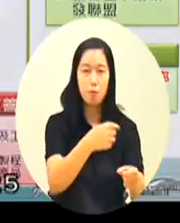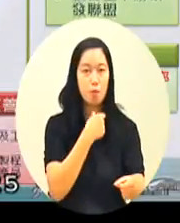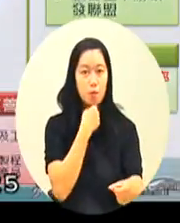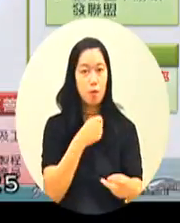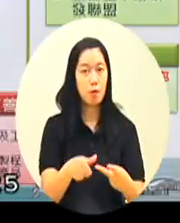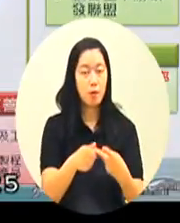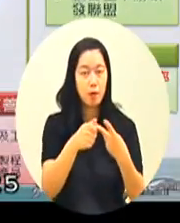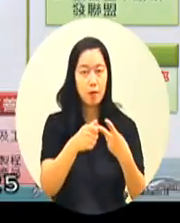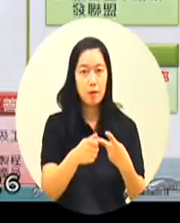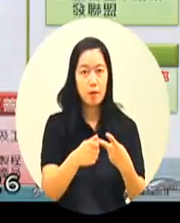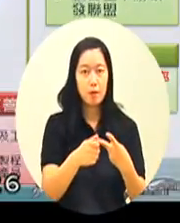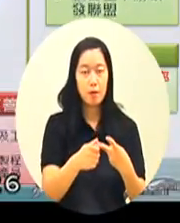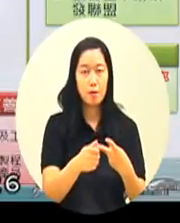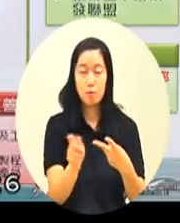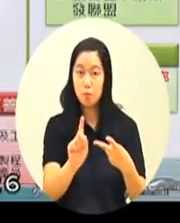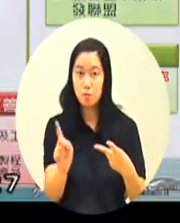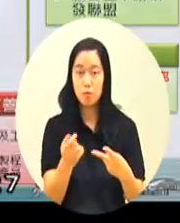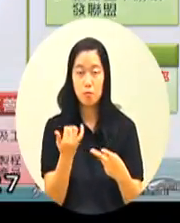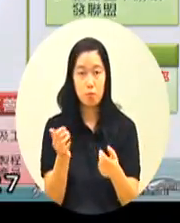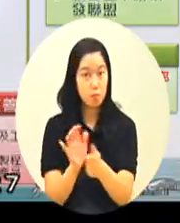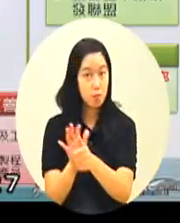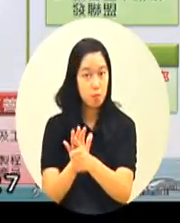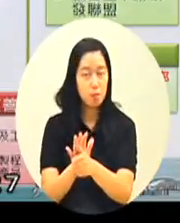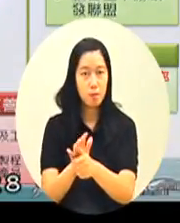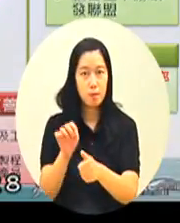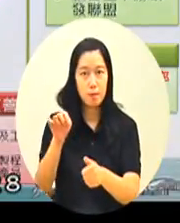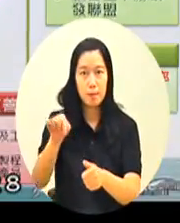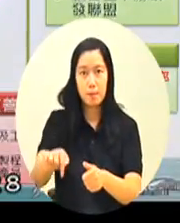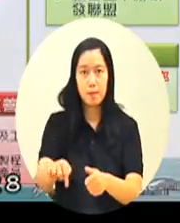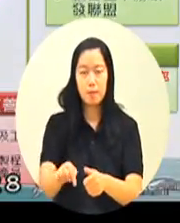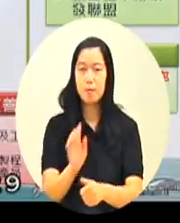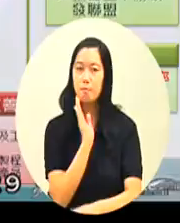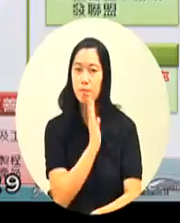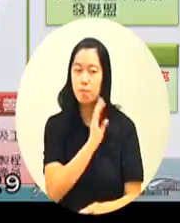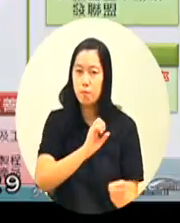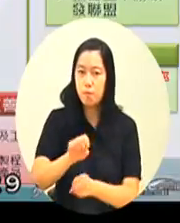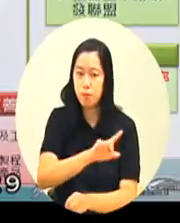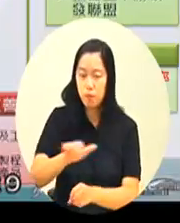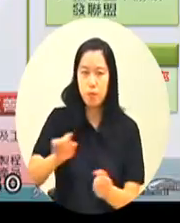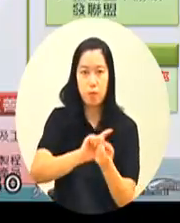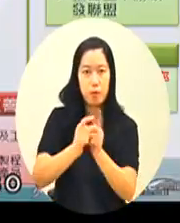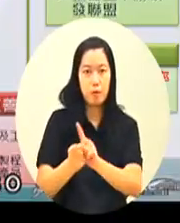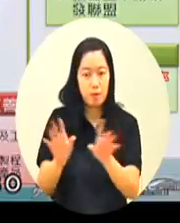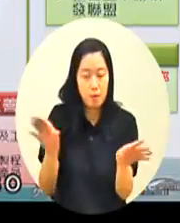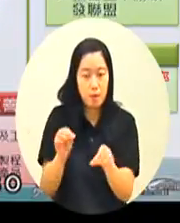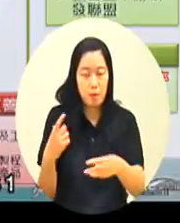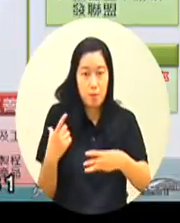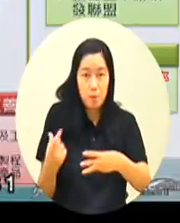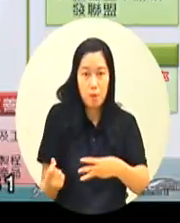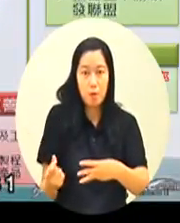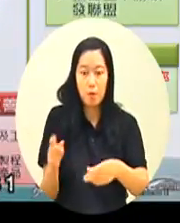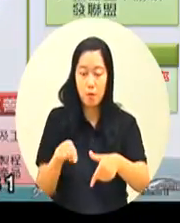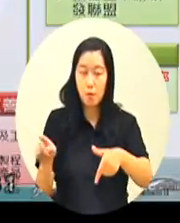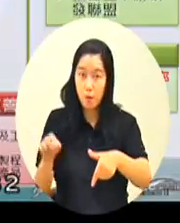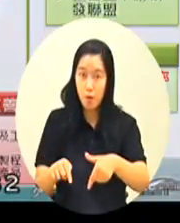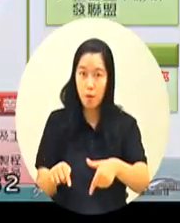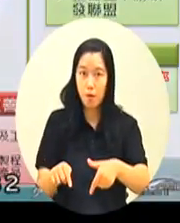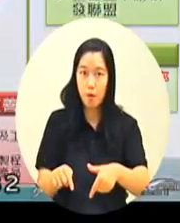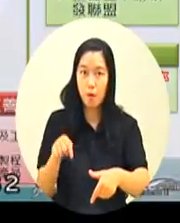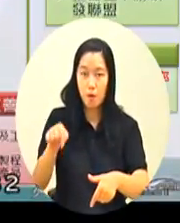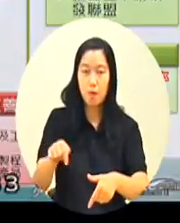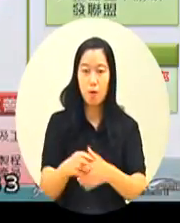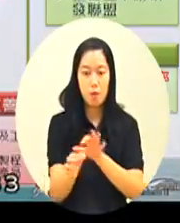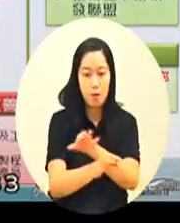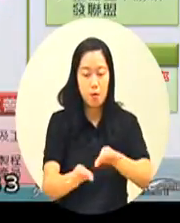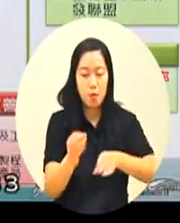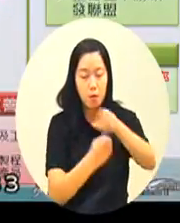就是我们怎么样让所谓的废弃物能够资源化，这需要一个媒合的平台。所以在循环经济这一个面